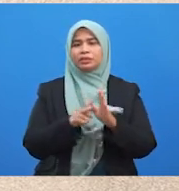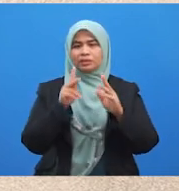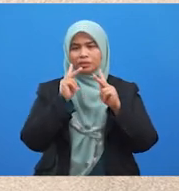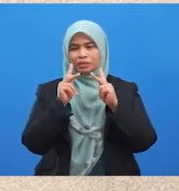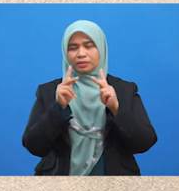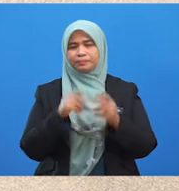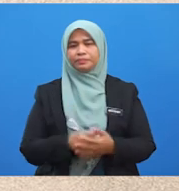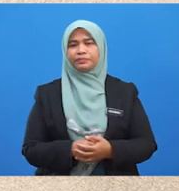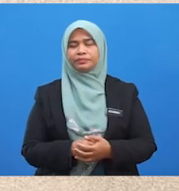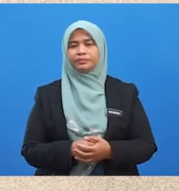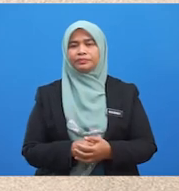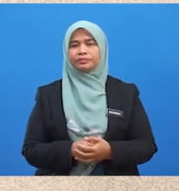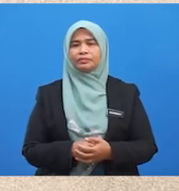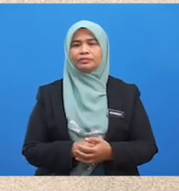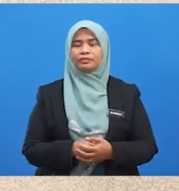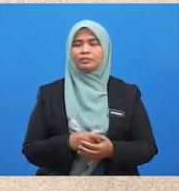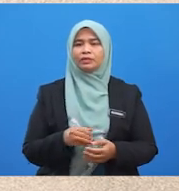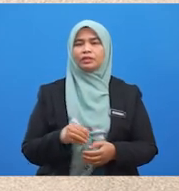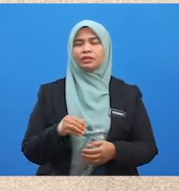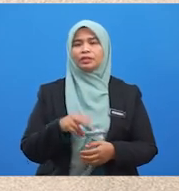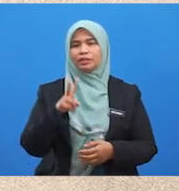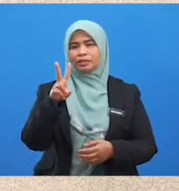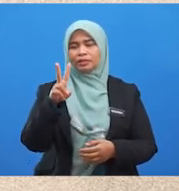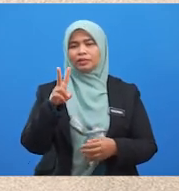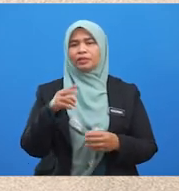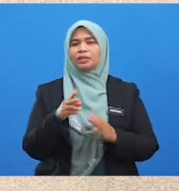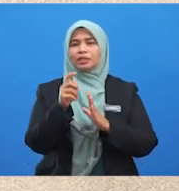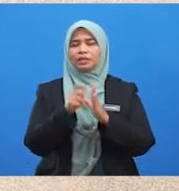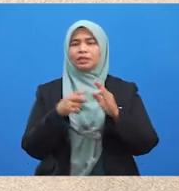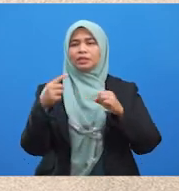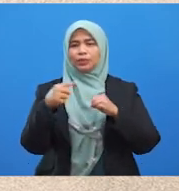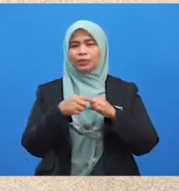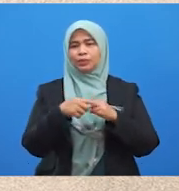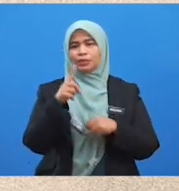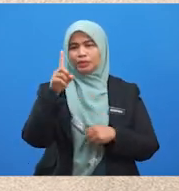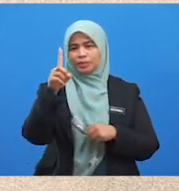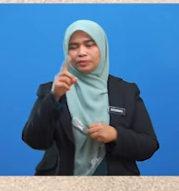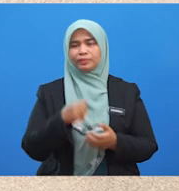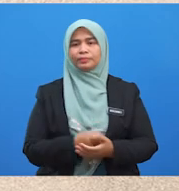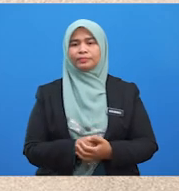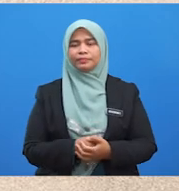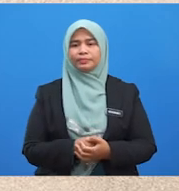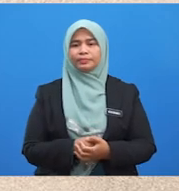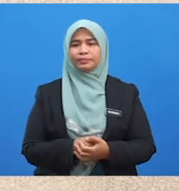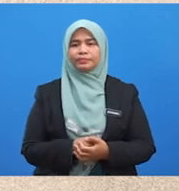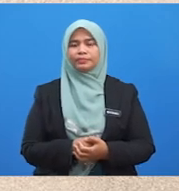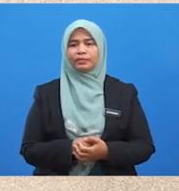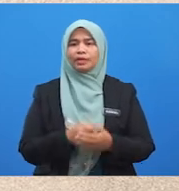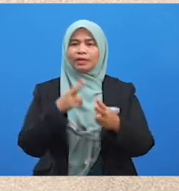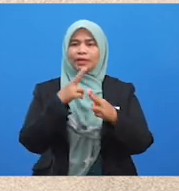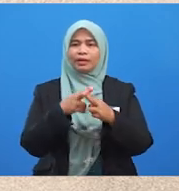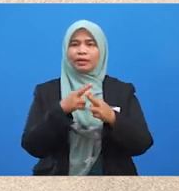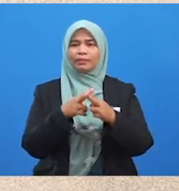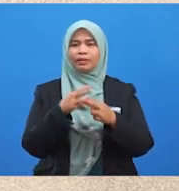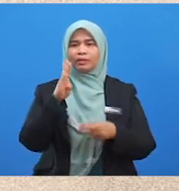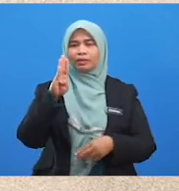Manakala watak sampingan yang kedua dalam drama ini ialah tertuduh satu. Namanya